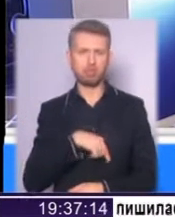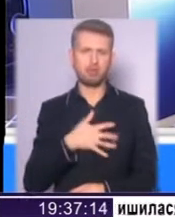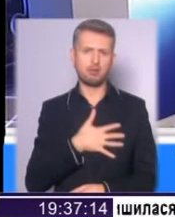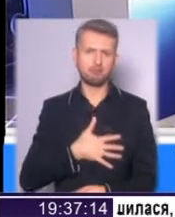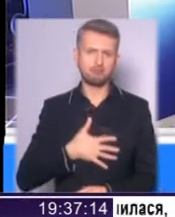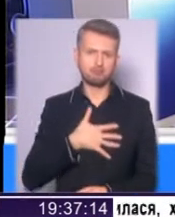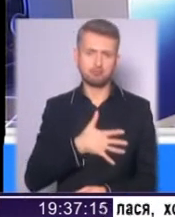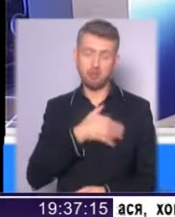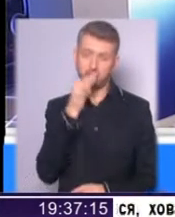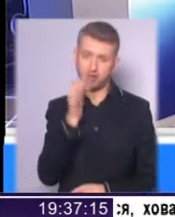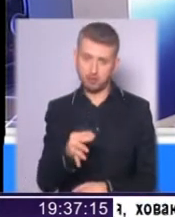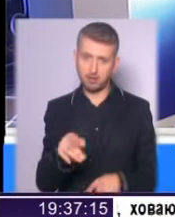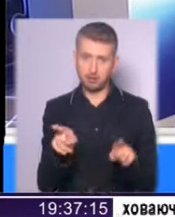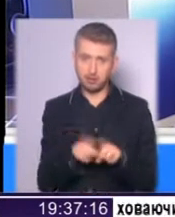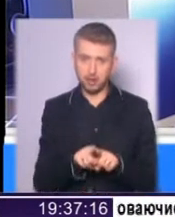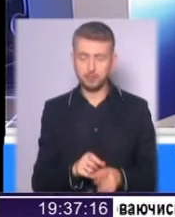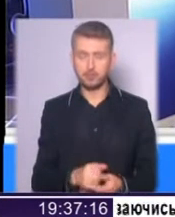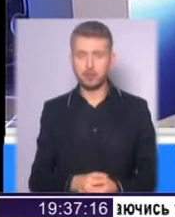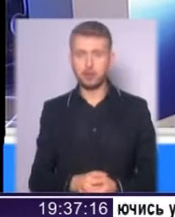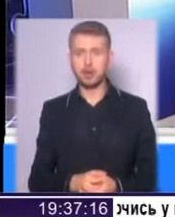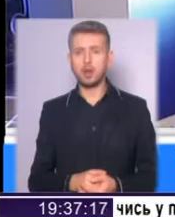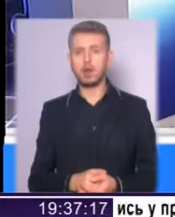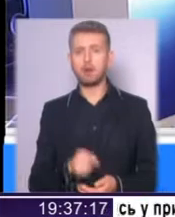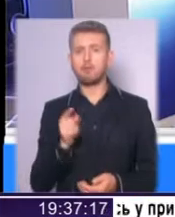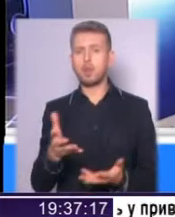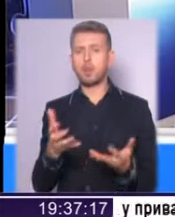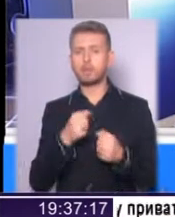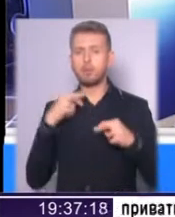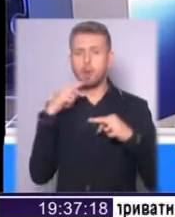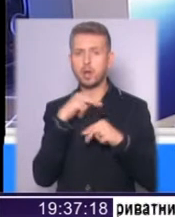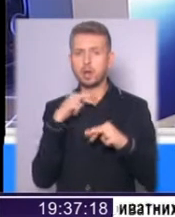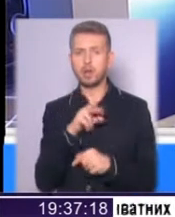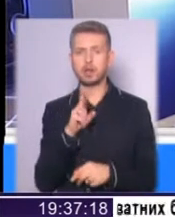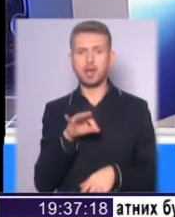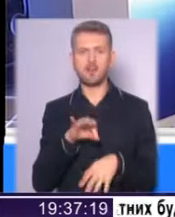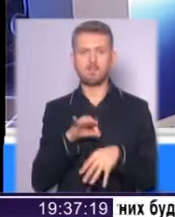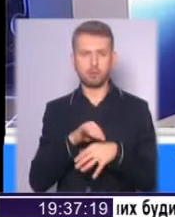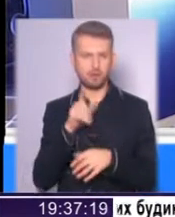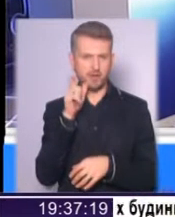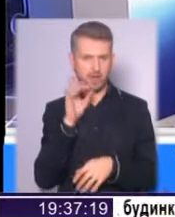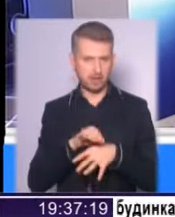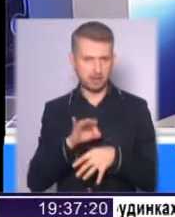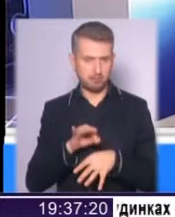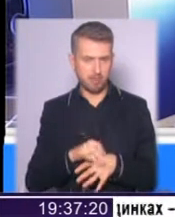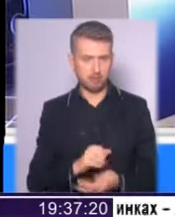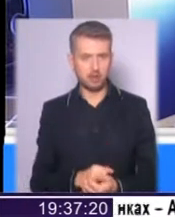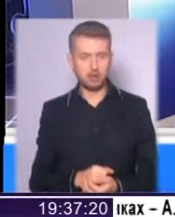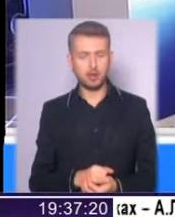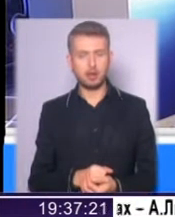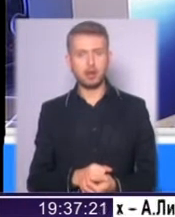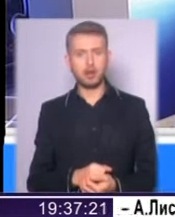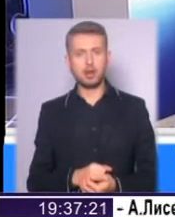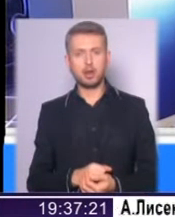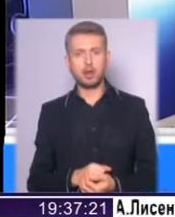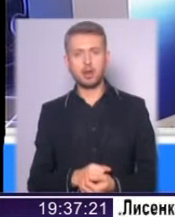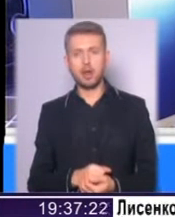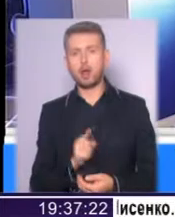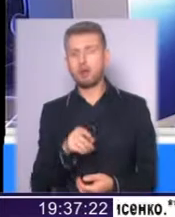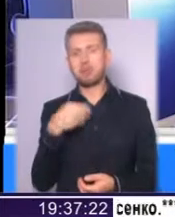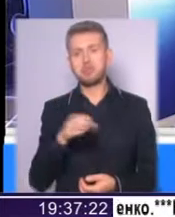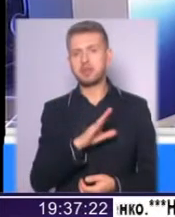приятелька, ми працювали з нею колись в Кабміні, вона сказала таку річ, вона явно підтримувала Януковича все, але коли він